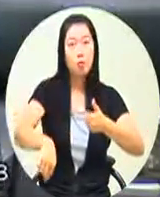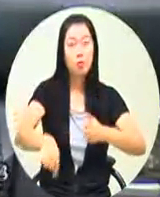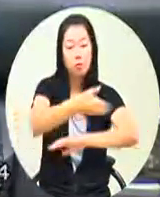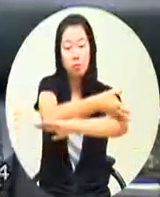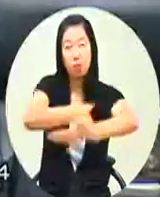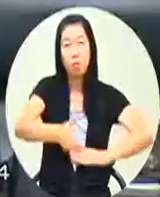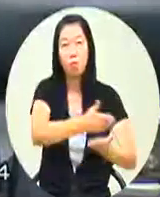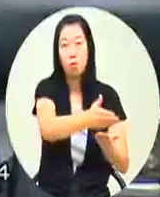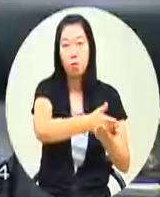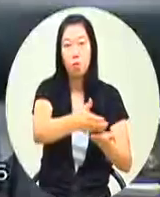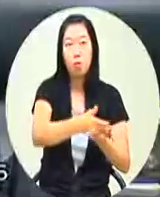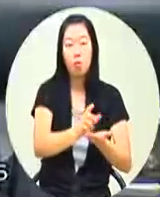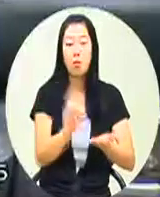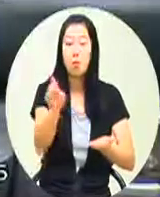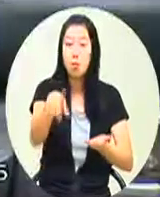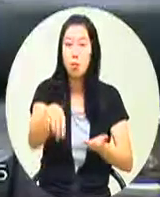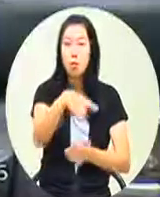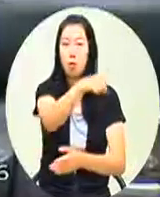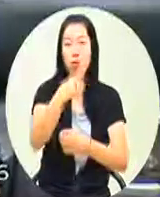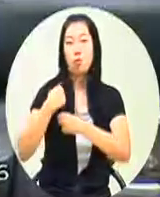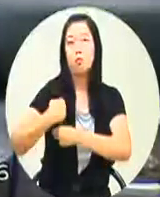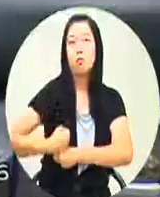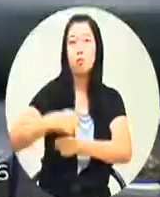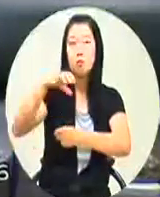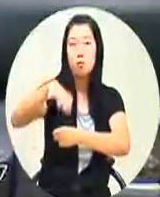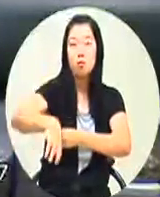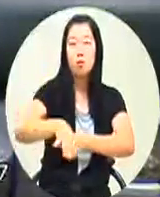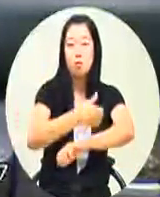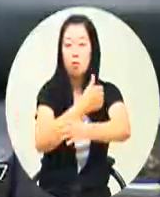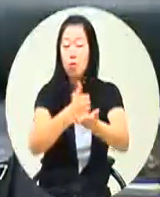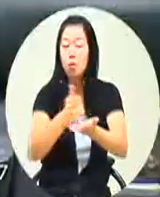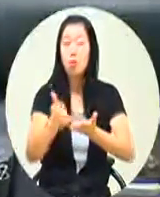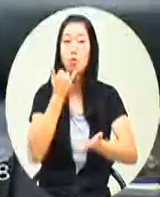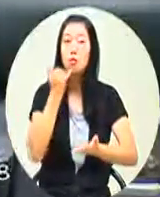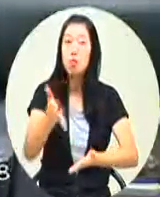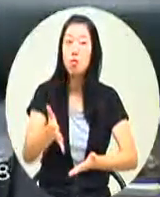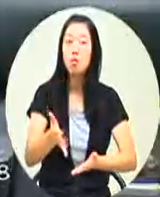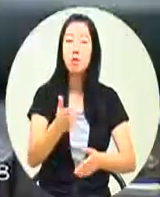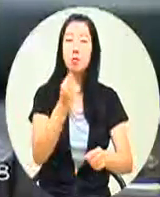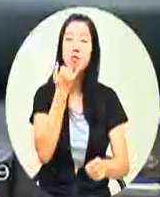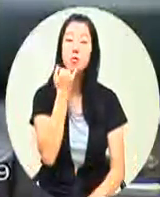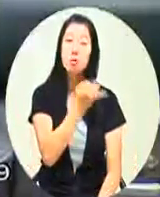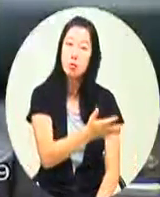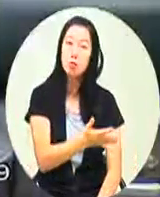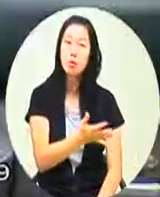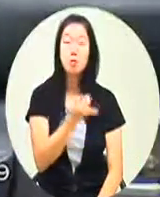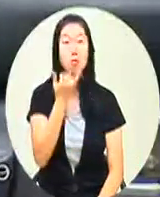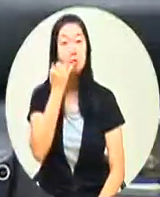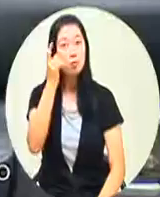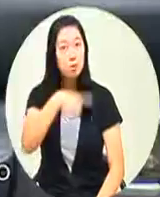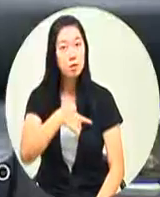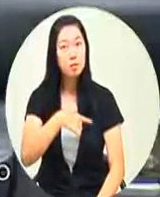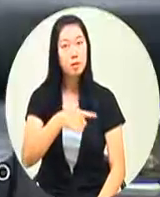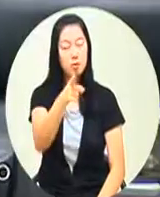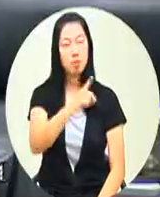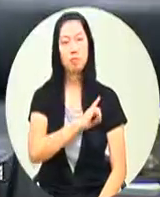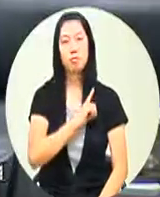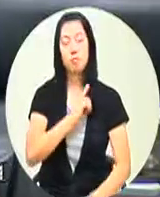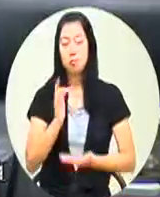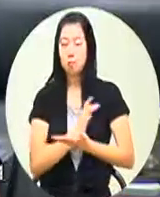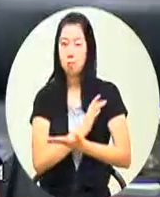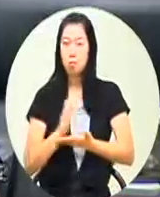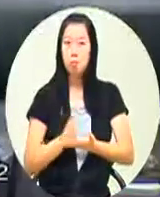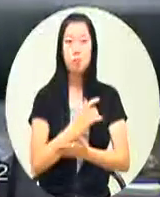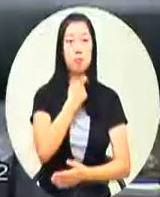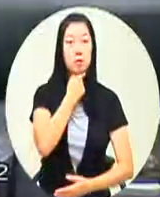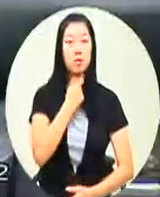往军方的方向去，那 能不能做，可不可行，我觉得这个水利局你们要评估好不好。好，